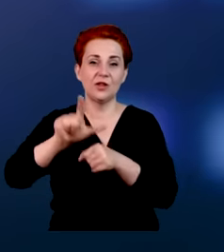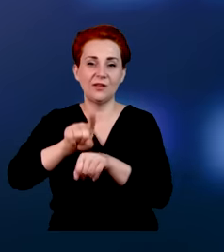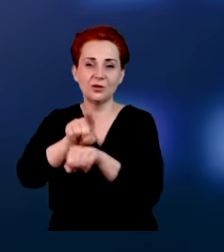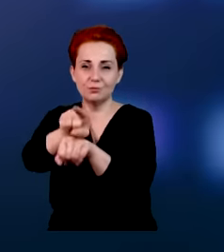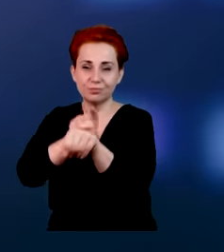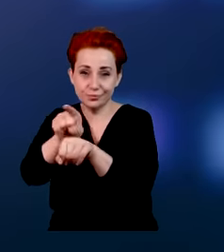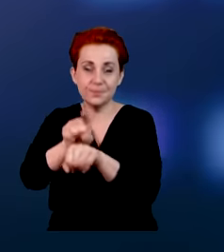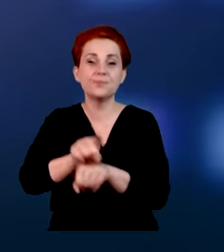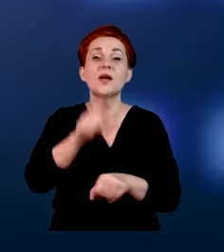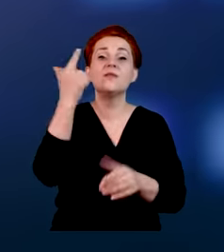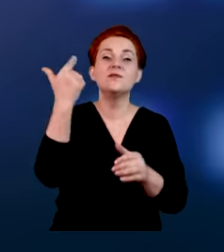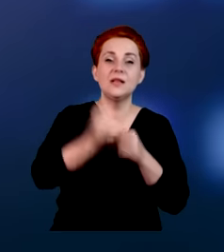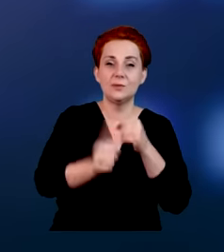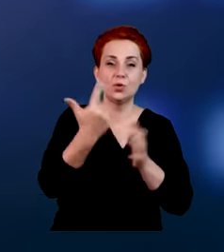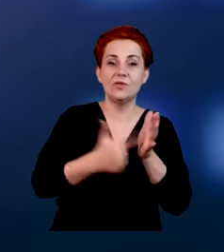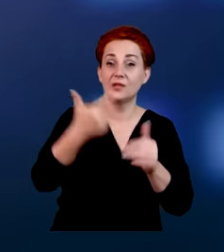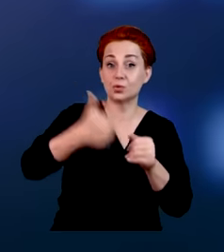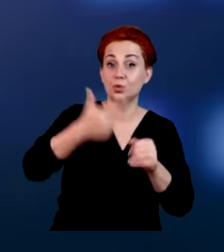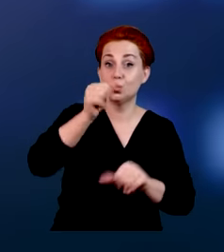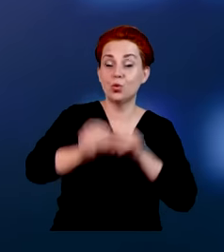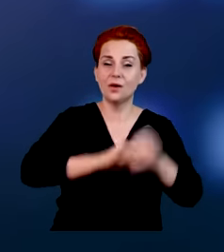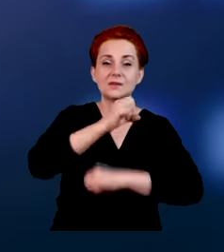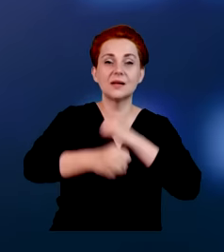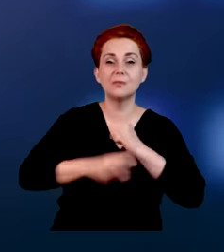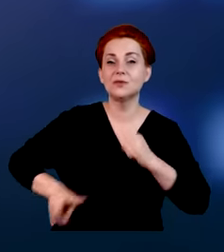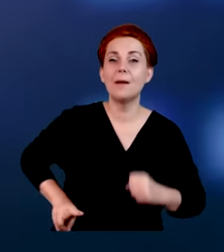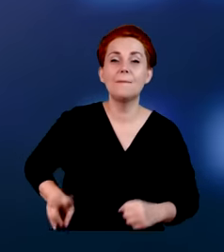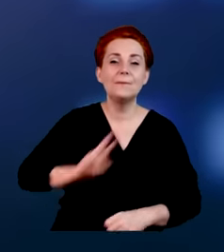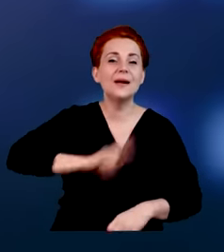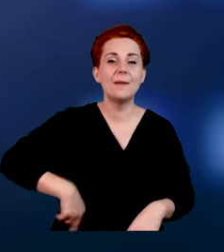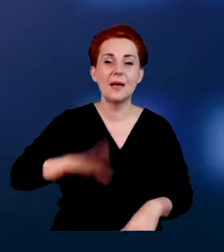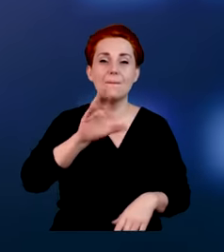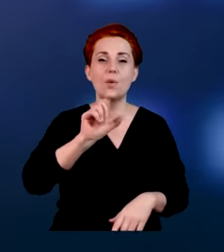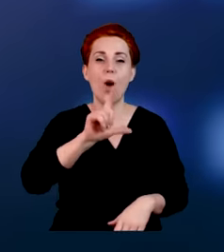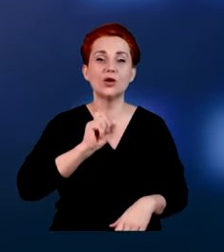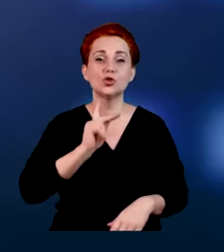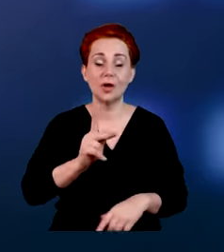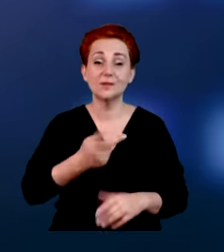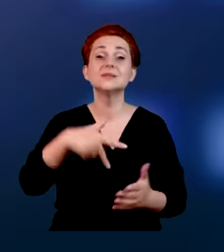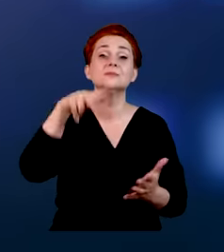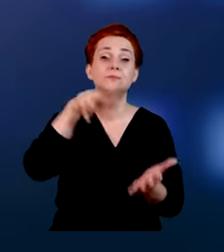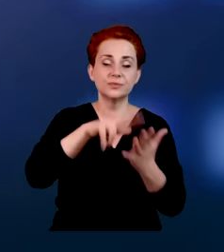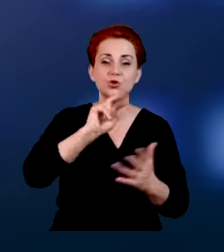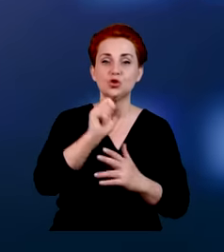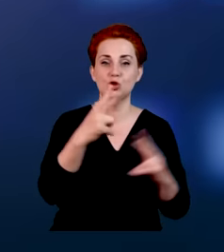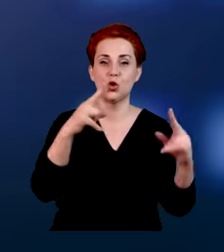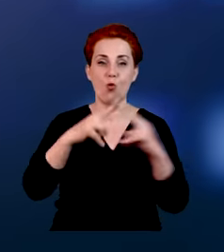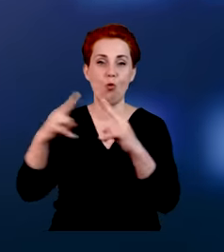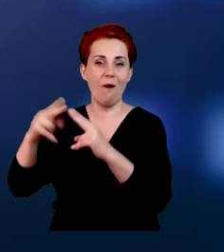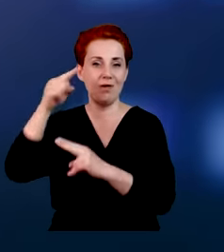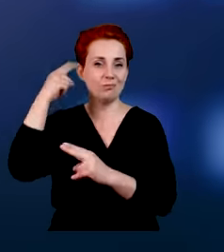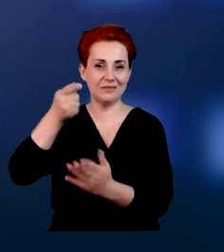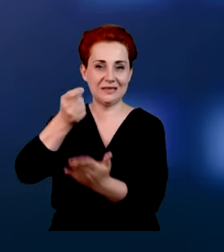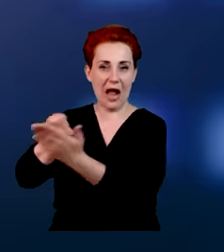lipcu 2022 roku wicepremier Mariusz Błaszczak zatwierdził trzy umowy ramowe na zakup z Korei